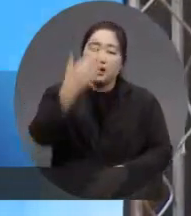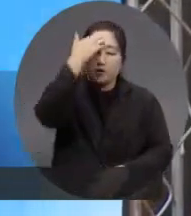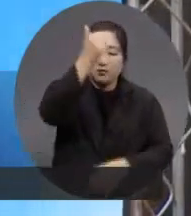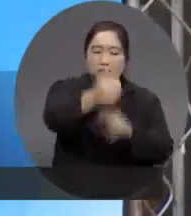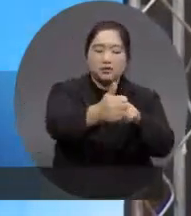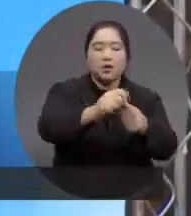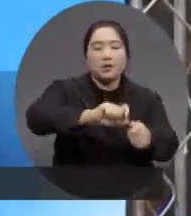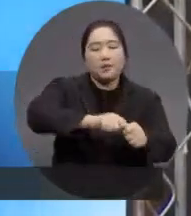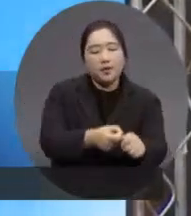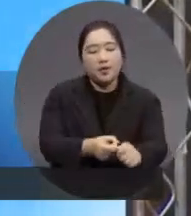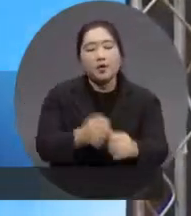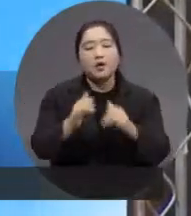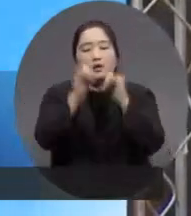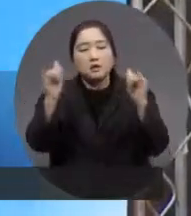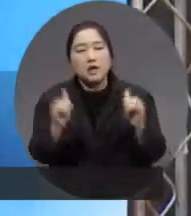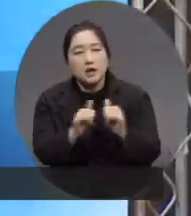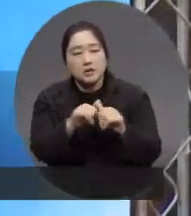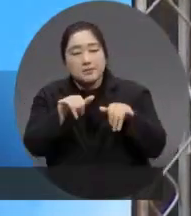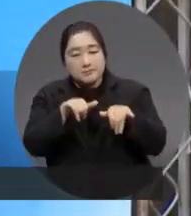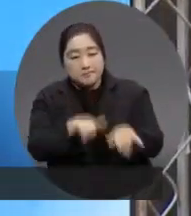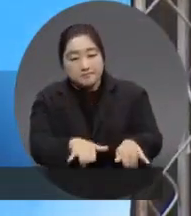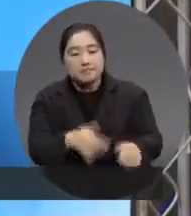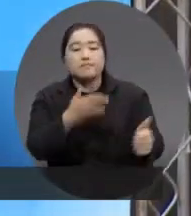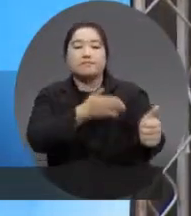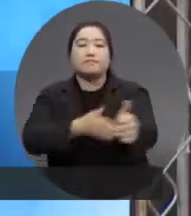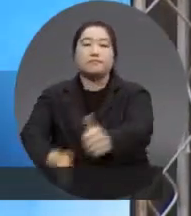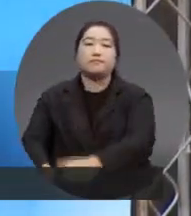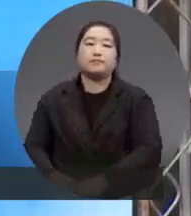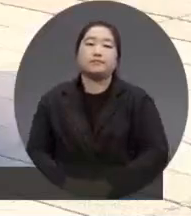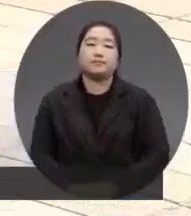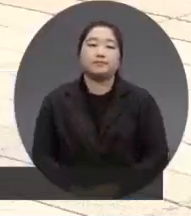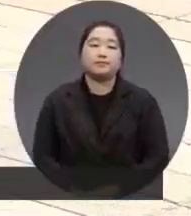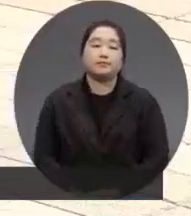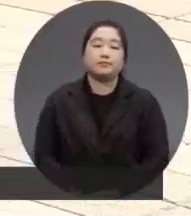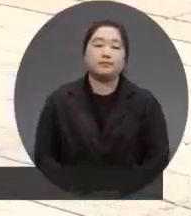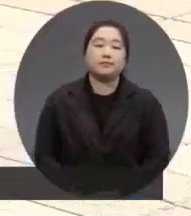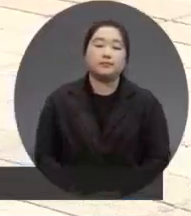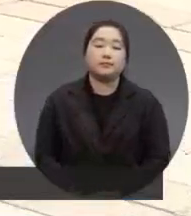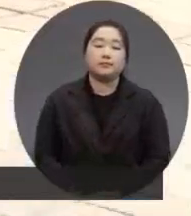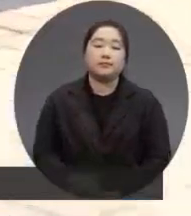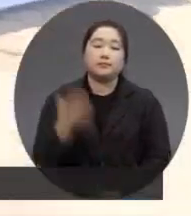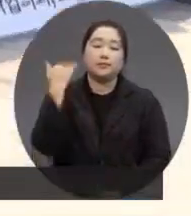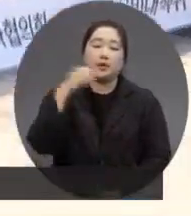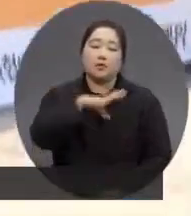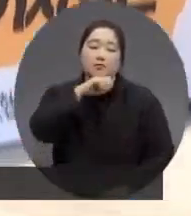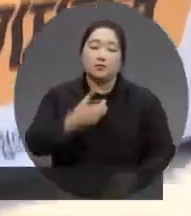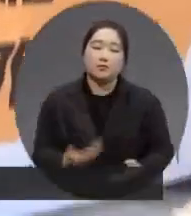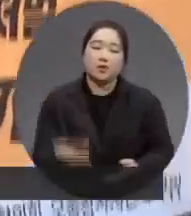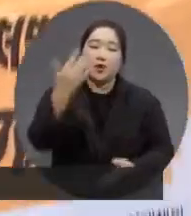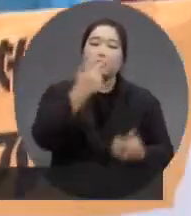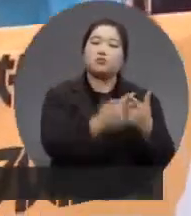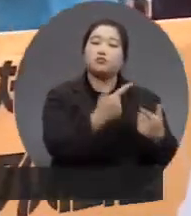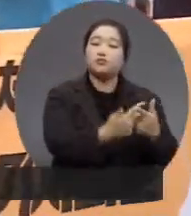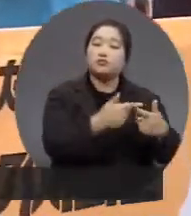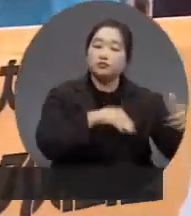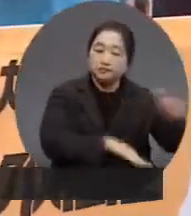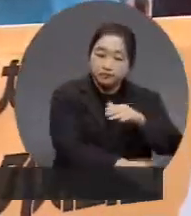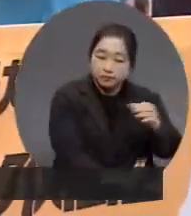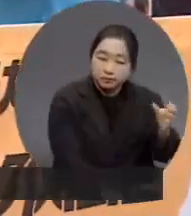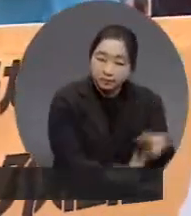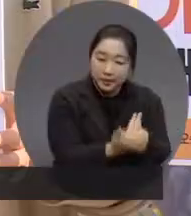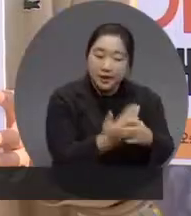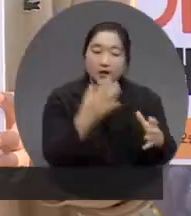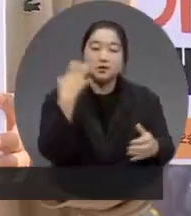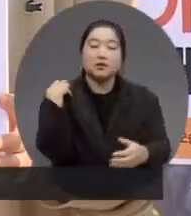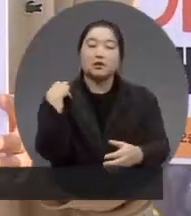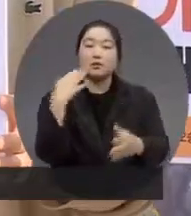책임자들을 엄벌하여 사회에 경종을 울려주시기 바랍니다. 최근 항소심에서 부산 초량 지하차도 참사에 책임이